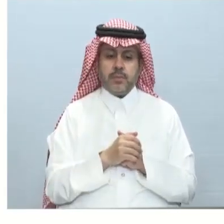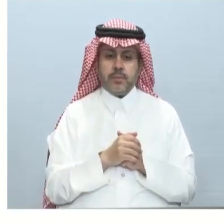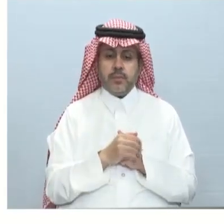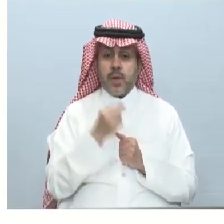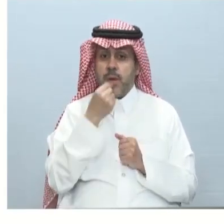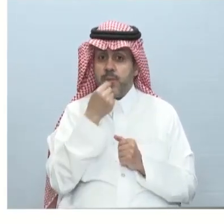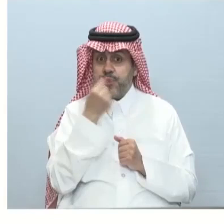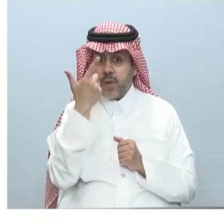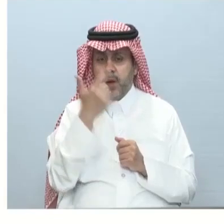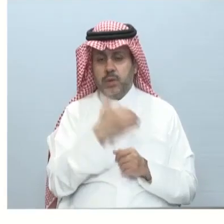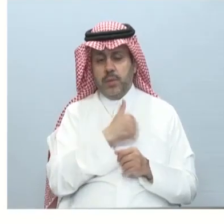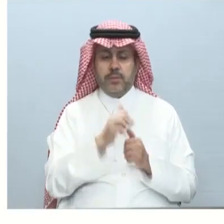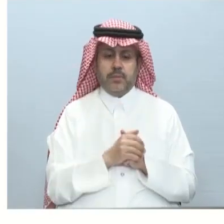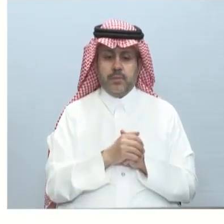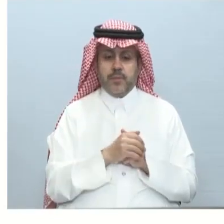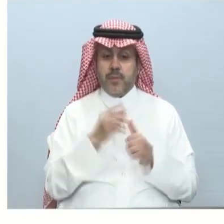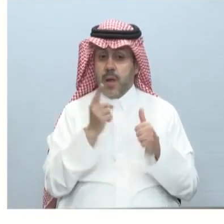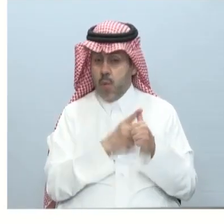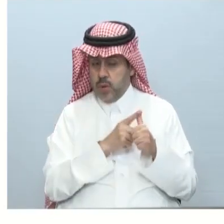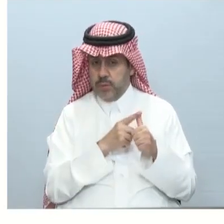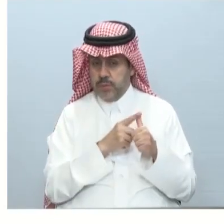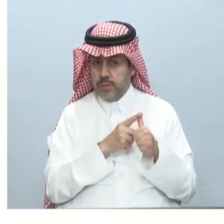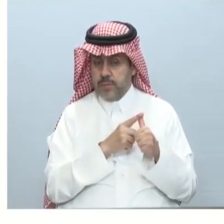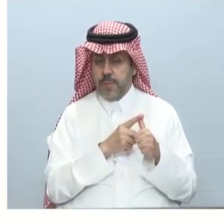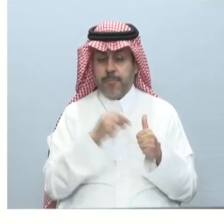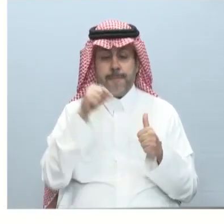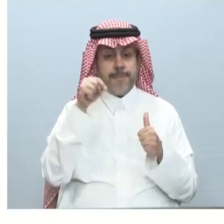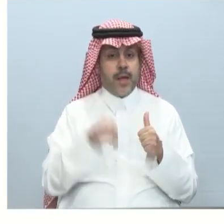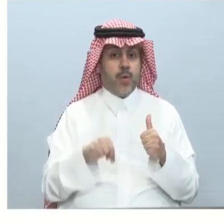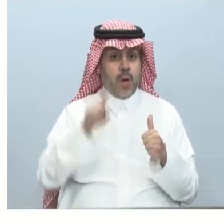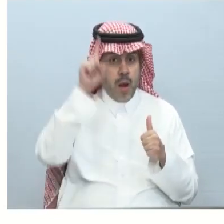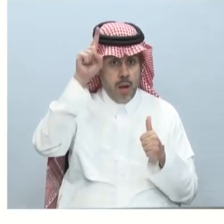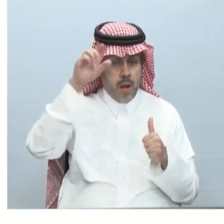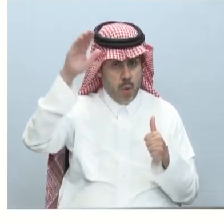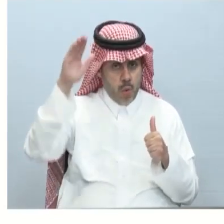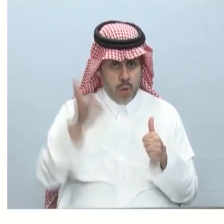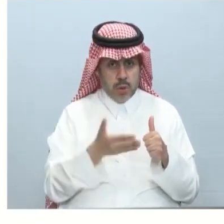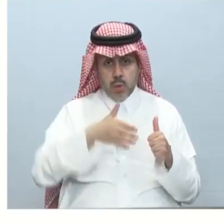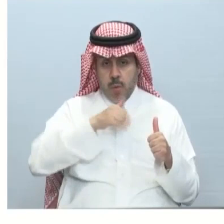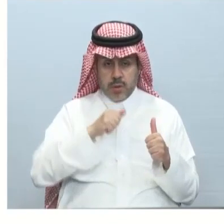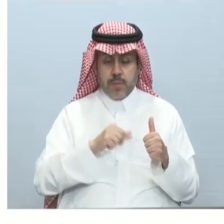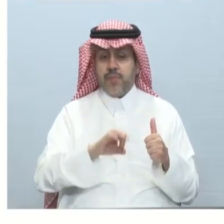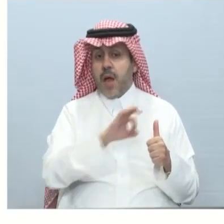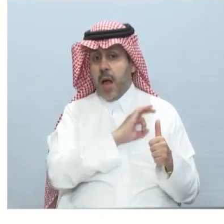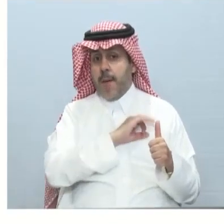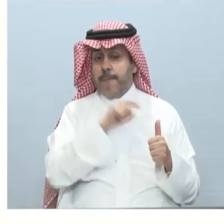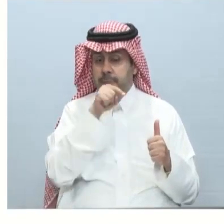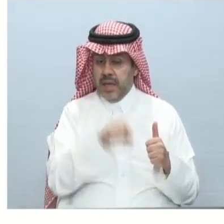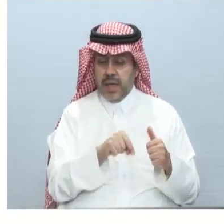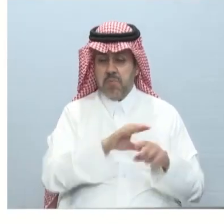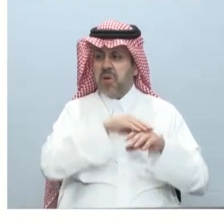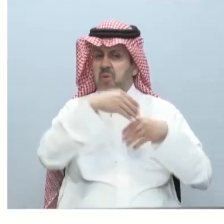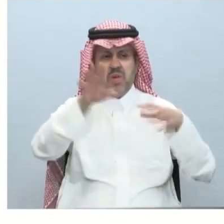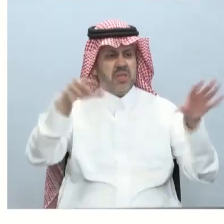اجد حلاوه الايمان قال واحد ان يكون الله ورسوله احب اليه مما